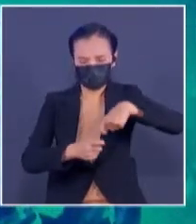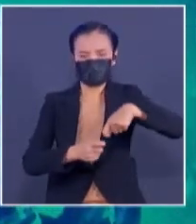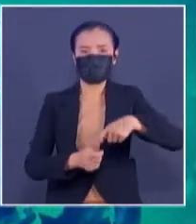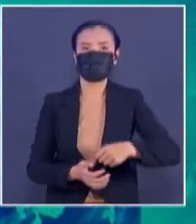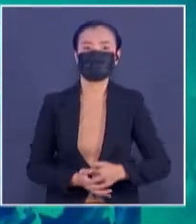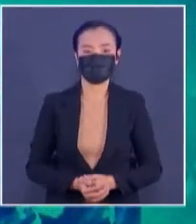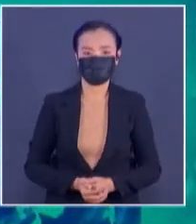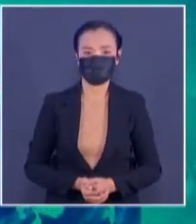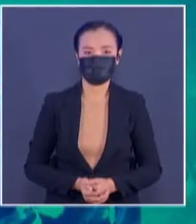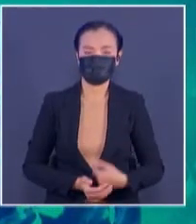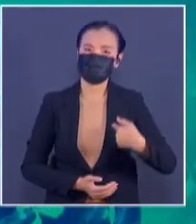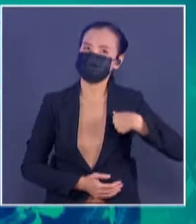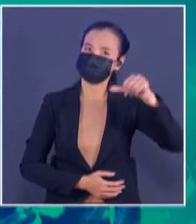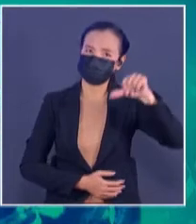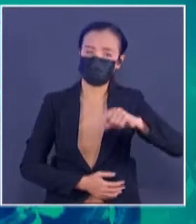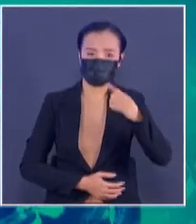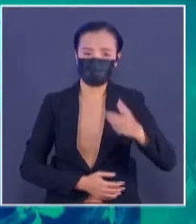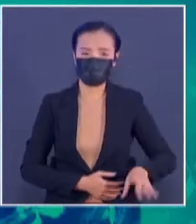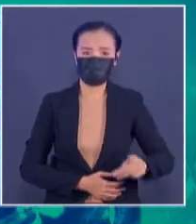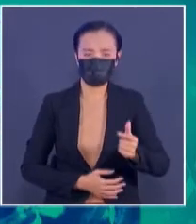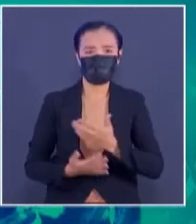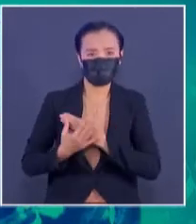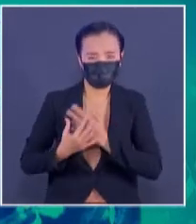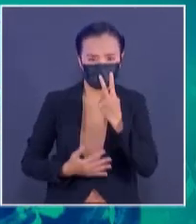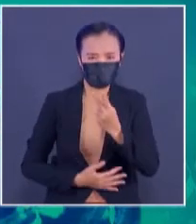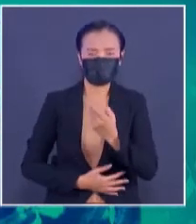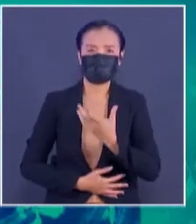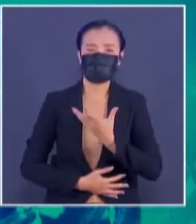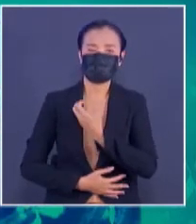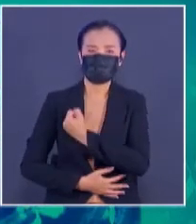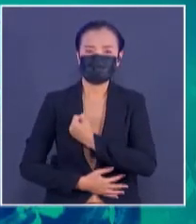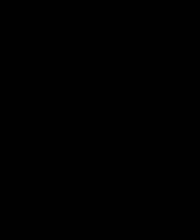คือคนที่เขารักสุนัขนี่เขาก็เห็นแบบนี้ก็ปวดใจเหมือนกันนะคะ